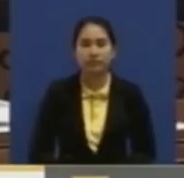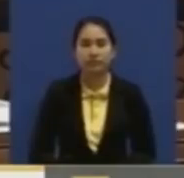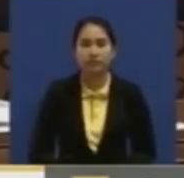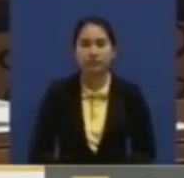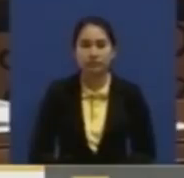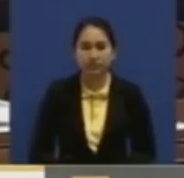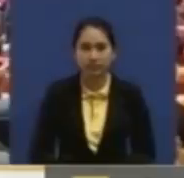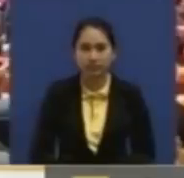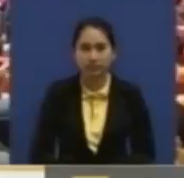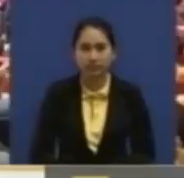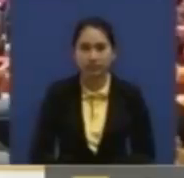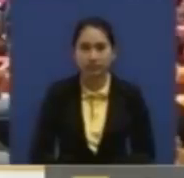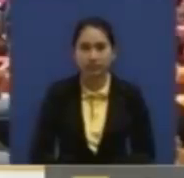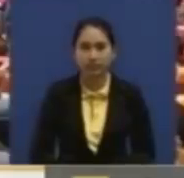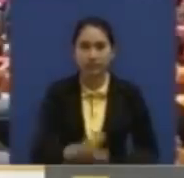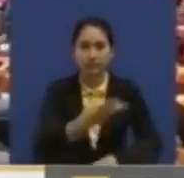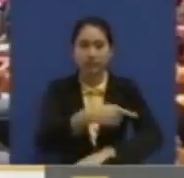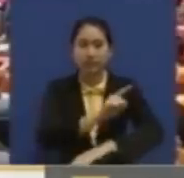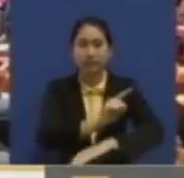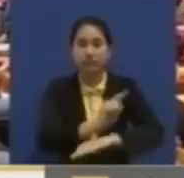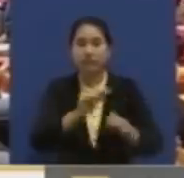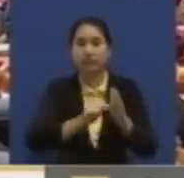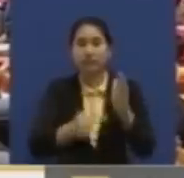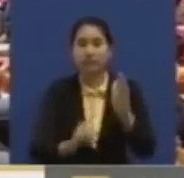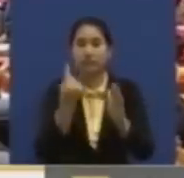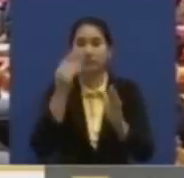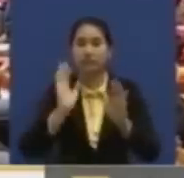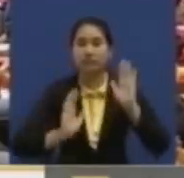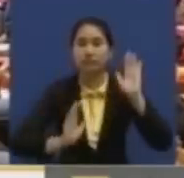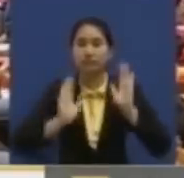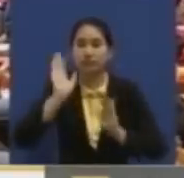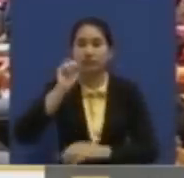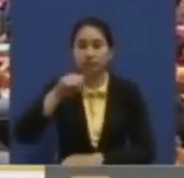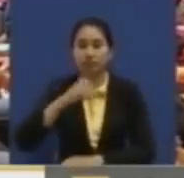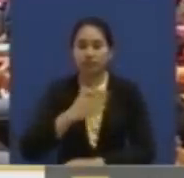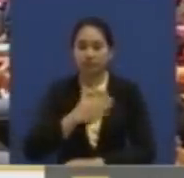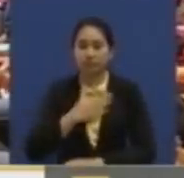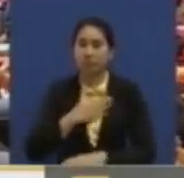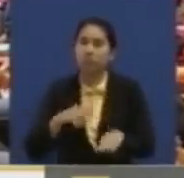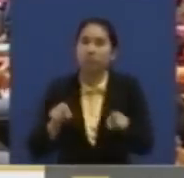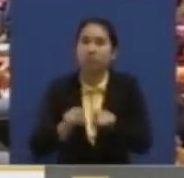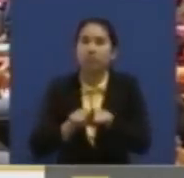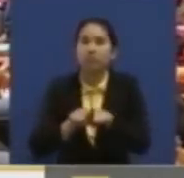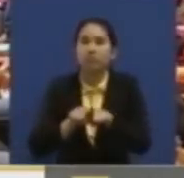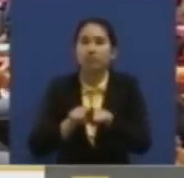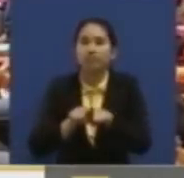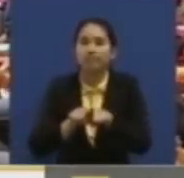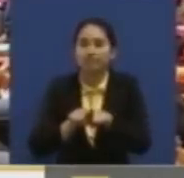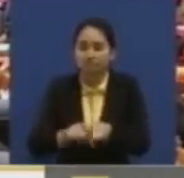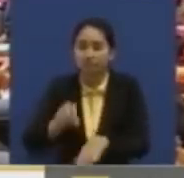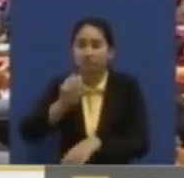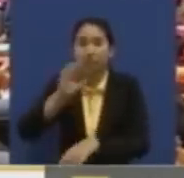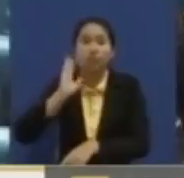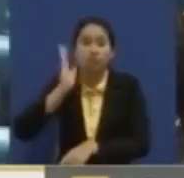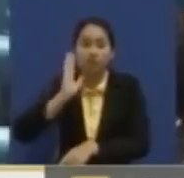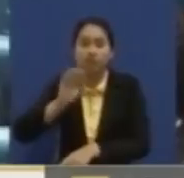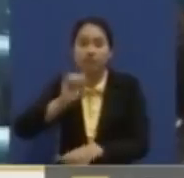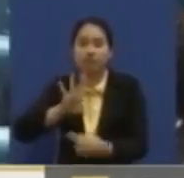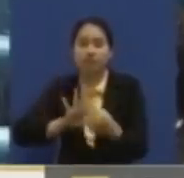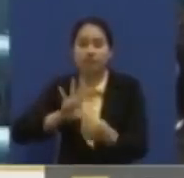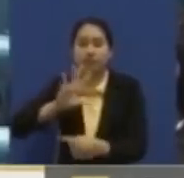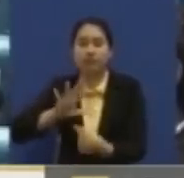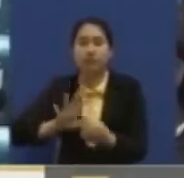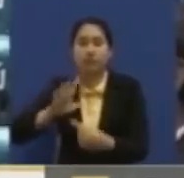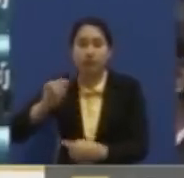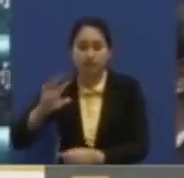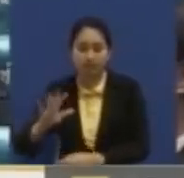ท่านประธานให้หาเสียงได้ใช่ไหมฮะผมจะได้หาเสียงให้ท่านสุชาติตันเจริญด้วยท่านประธานสภาที่เคารพครับผมวีรกร